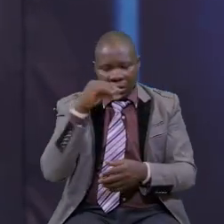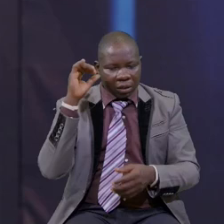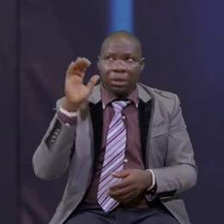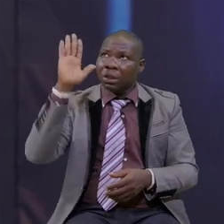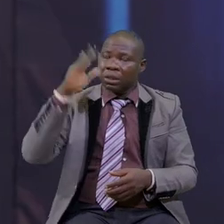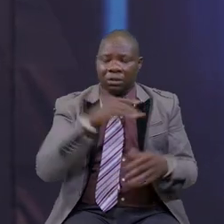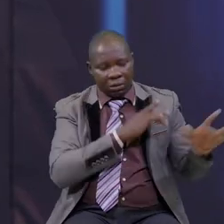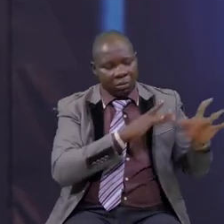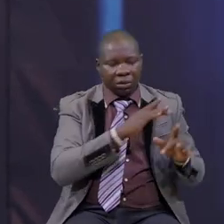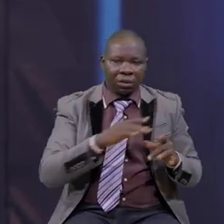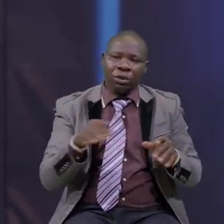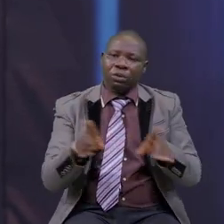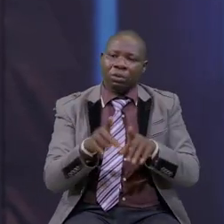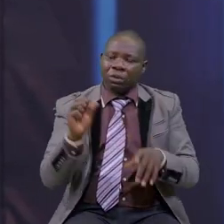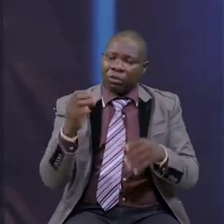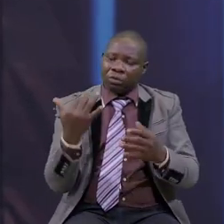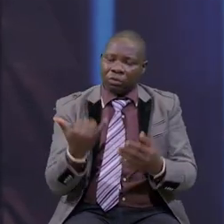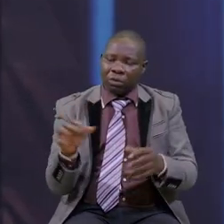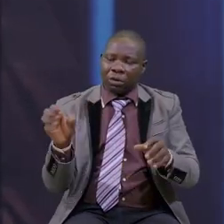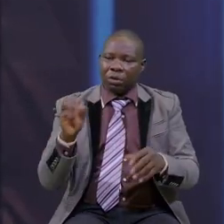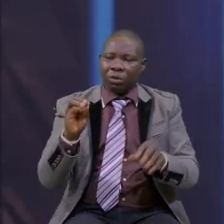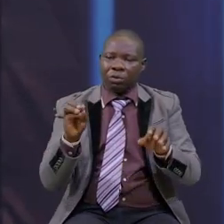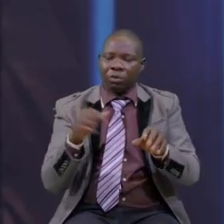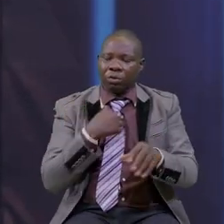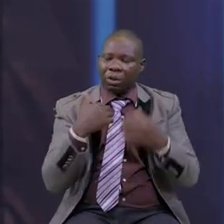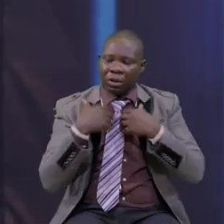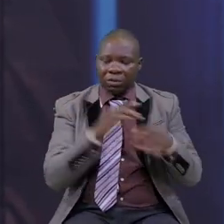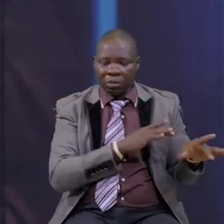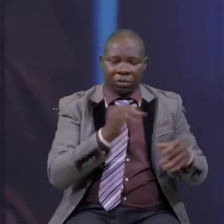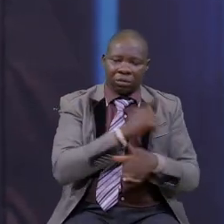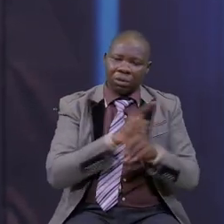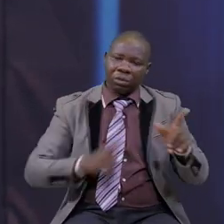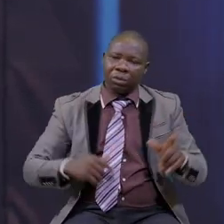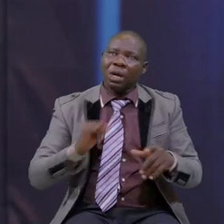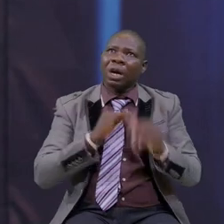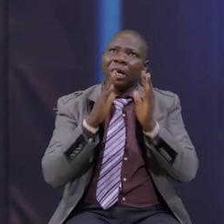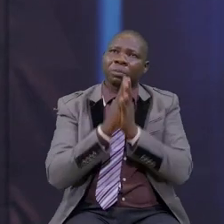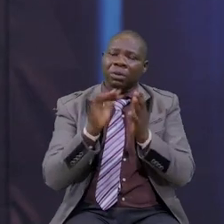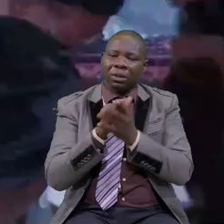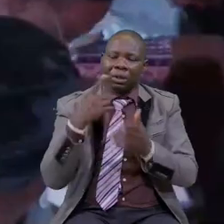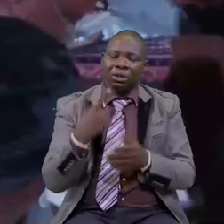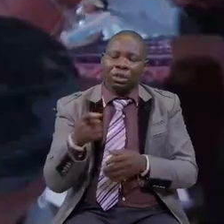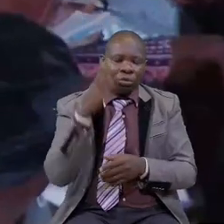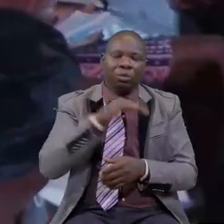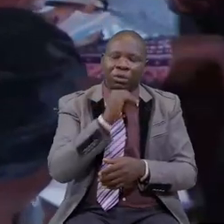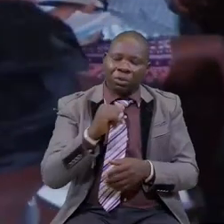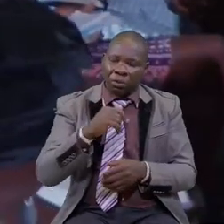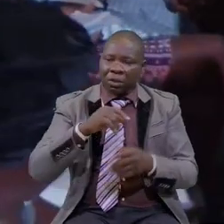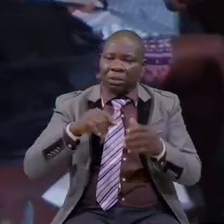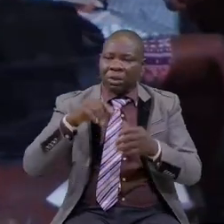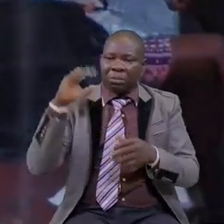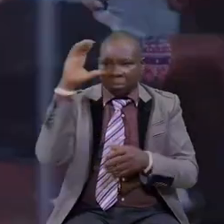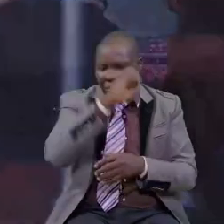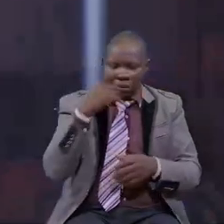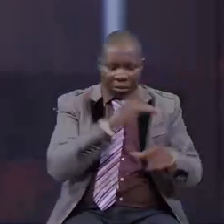ayons la miséricorde de Dieu. Je prie que la miséricorde du Seigneur ne t'échappe pas au nom de